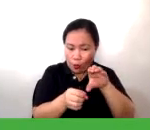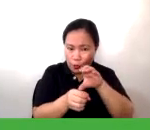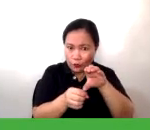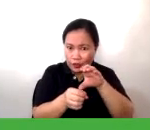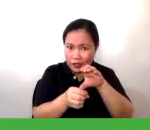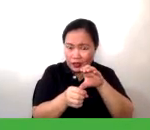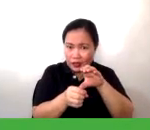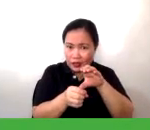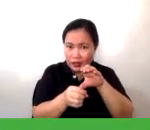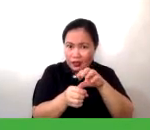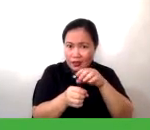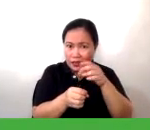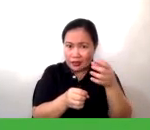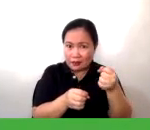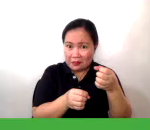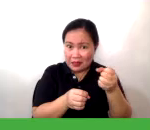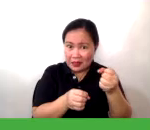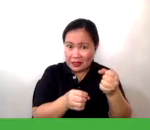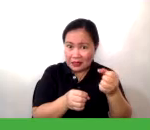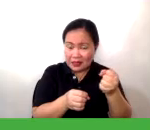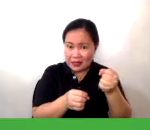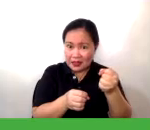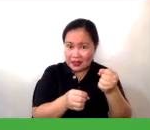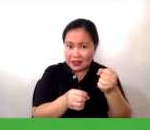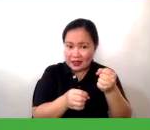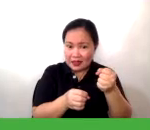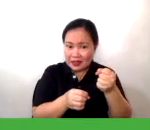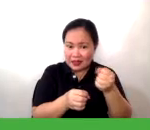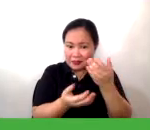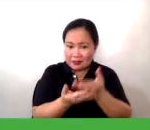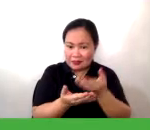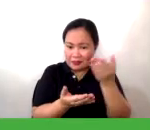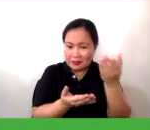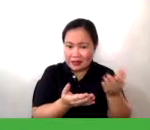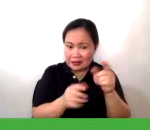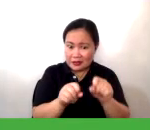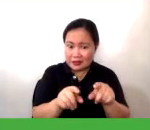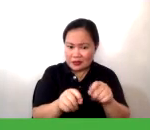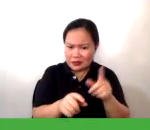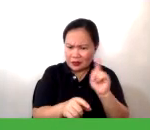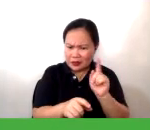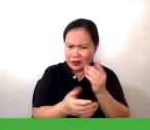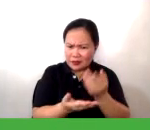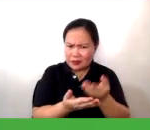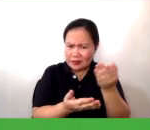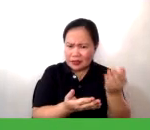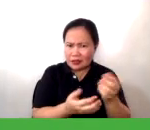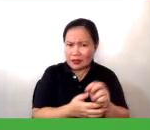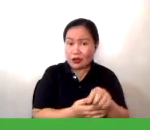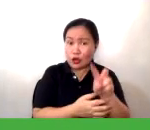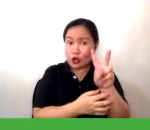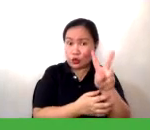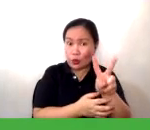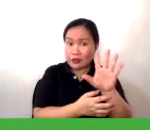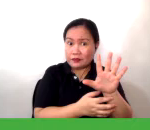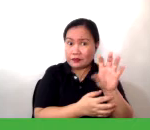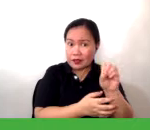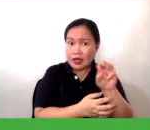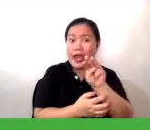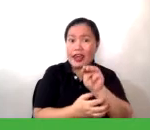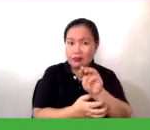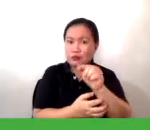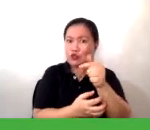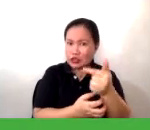Mate, Nescafe, so yun mga yon, 'di ba? Kapag bumibili tayo, pag inutusan tayo, anong bibilhin? Yung